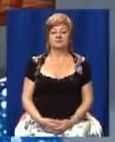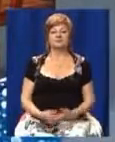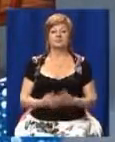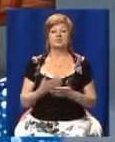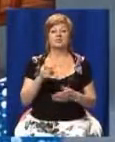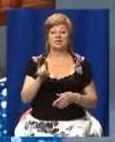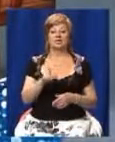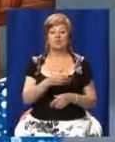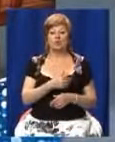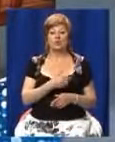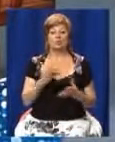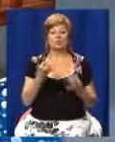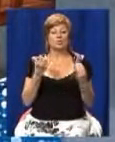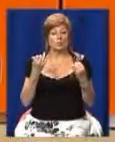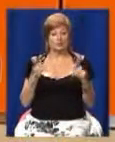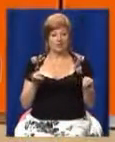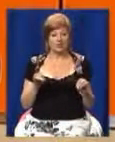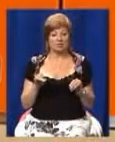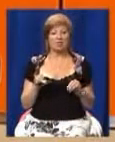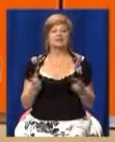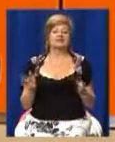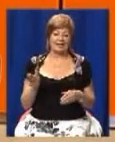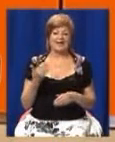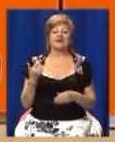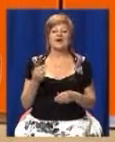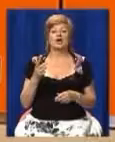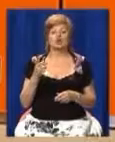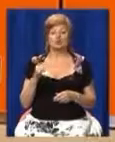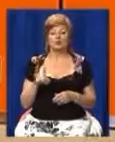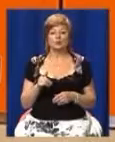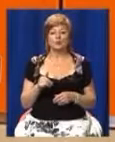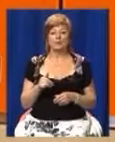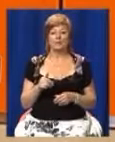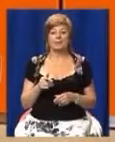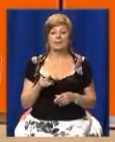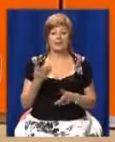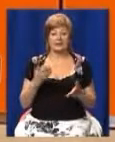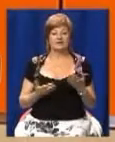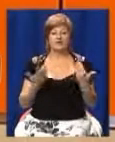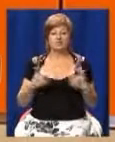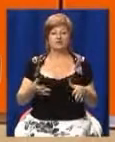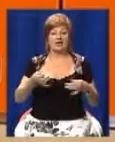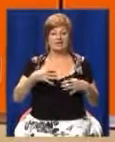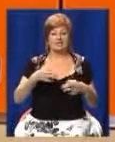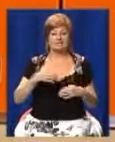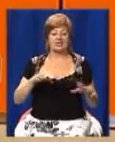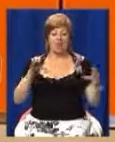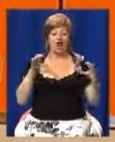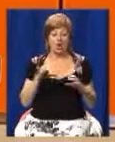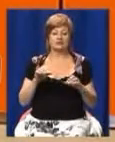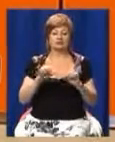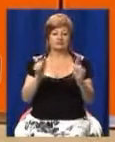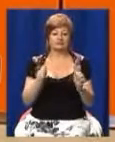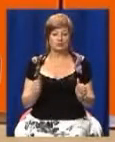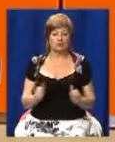Амінчик, хочеш, тебе іще здивую? Ну, давай. Ну... Раз ты мне уже рассказала про ледяные скульптуры,